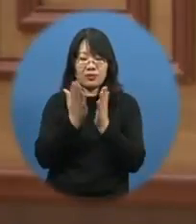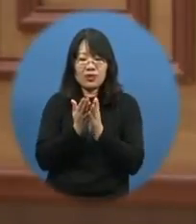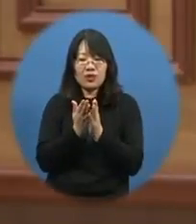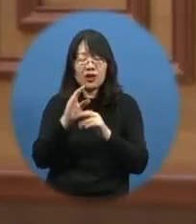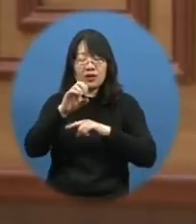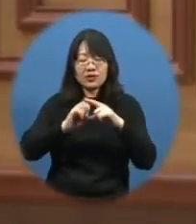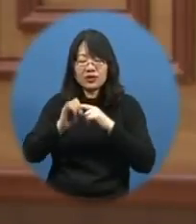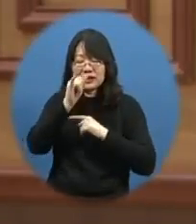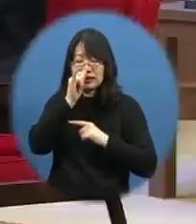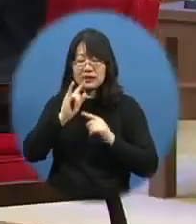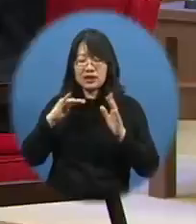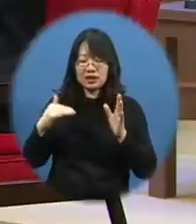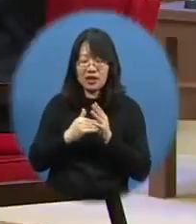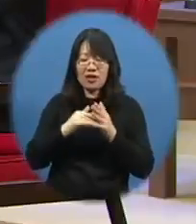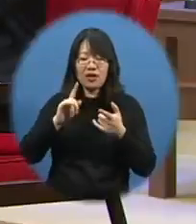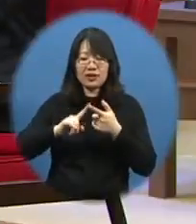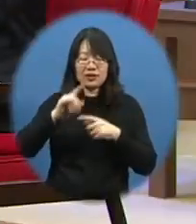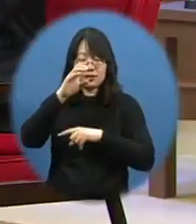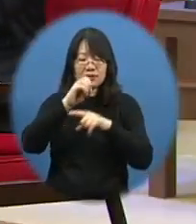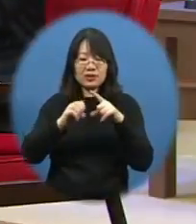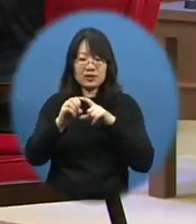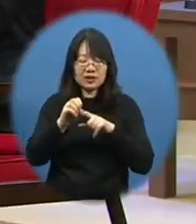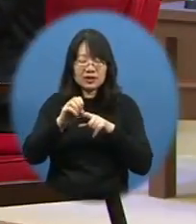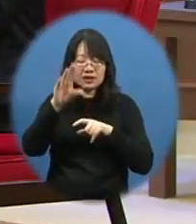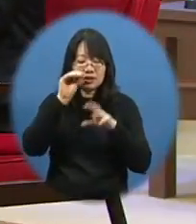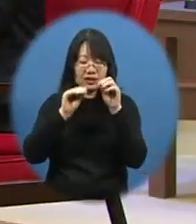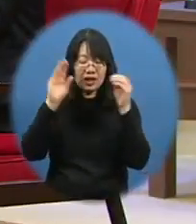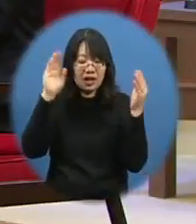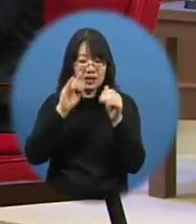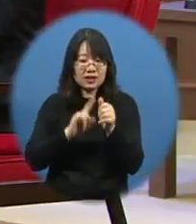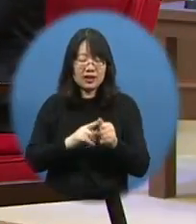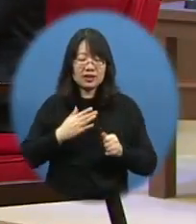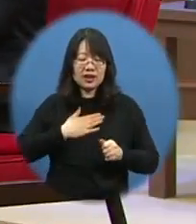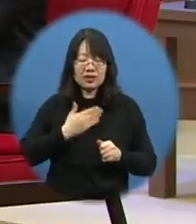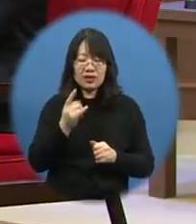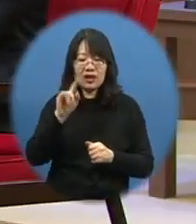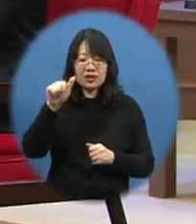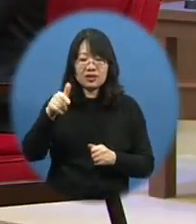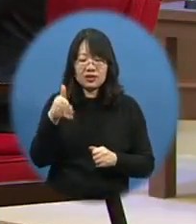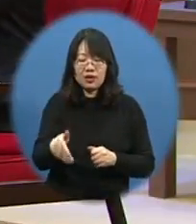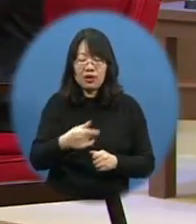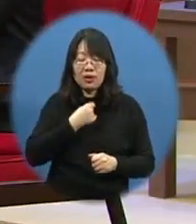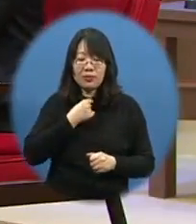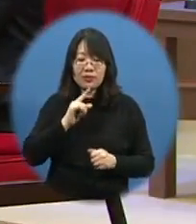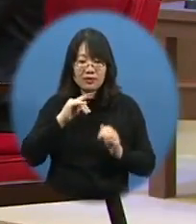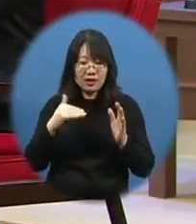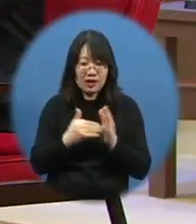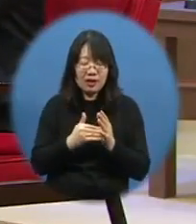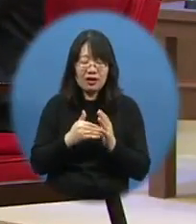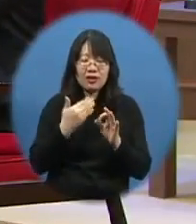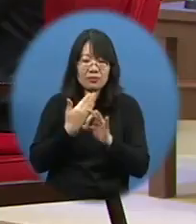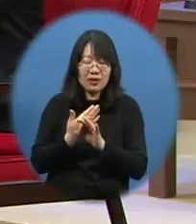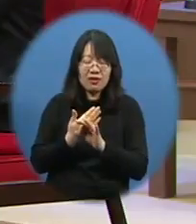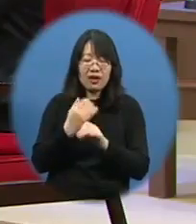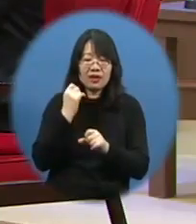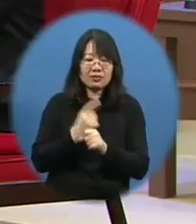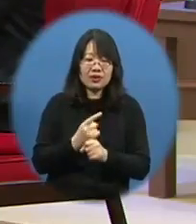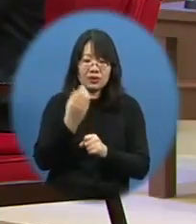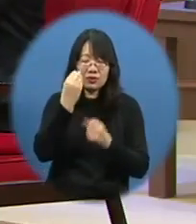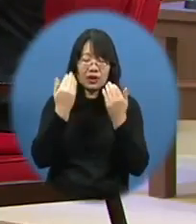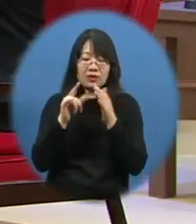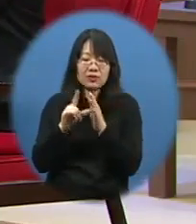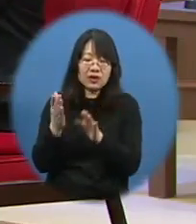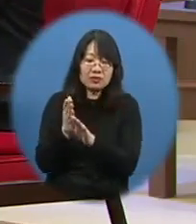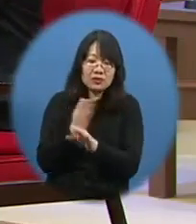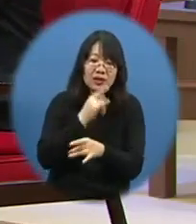비중을 두는 것이죠. 네, 네. 그러면 그 비중을 드는 학생들이 나는 화학을 전공하고 싶다, 화학을 공부하고 싶다면 이미 고등학교